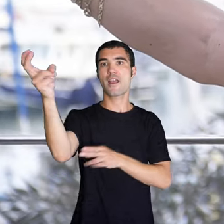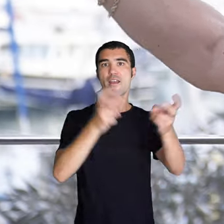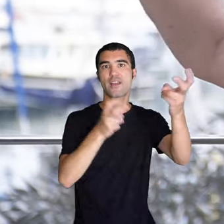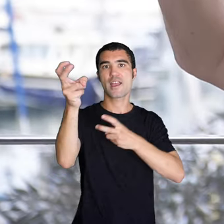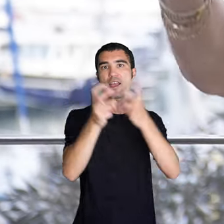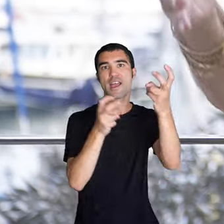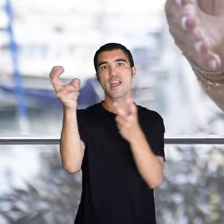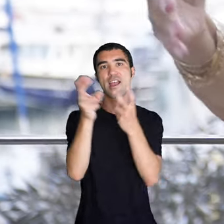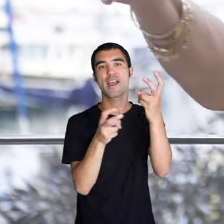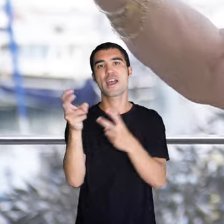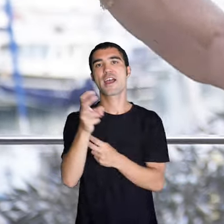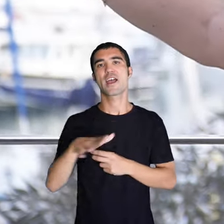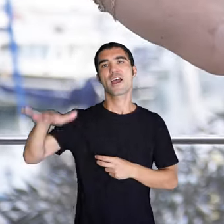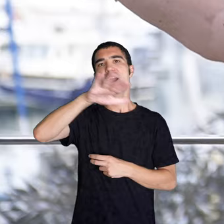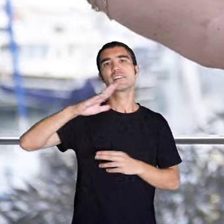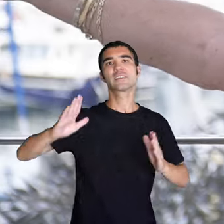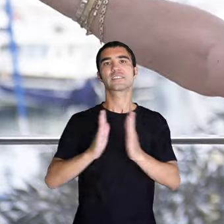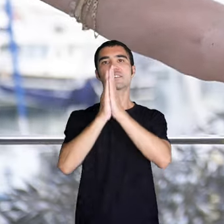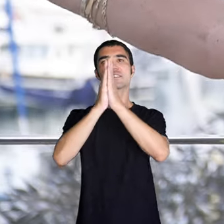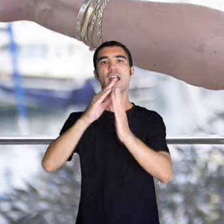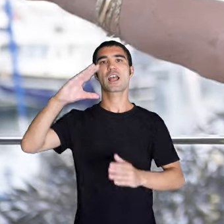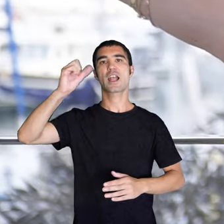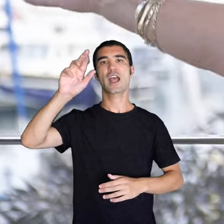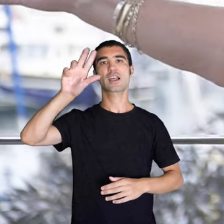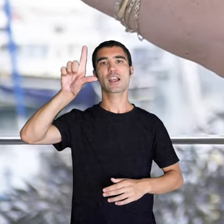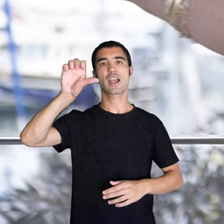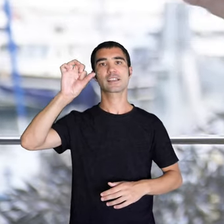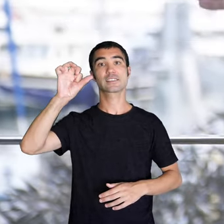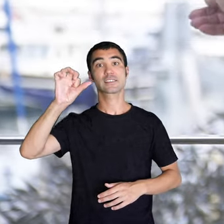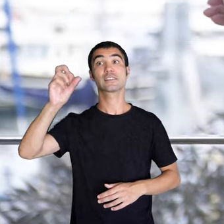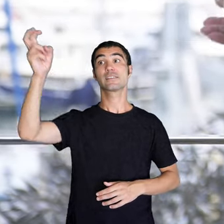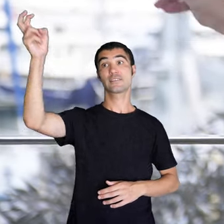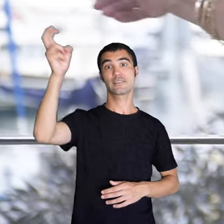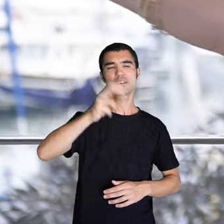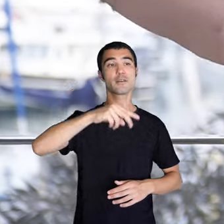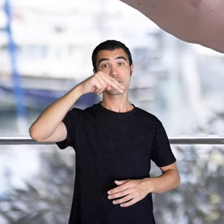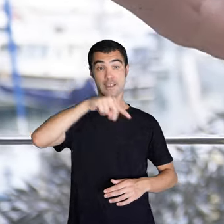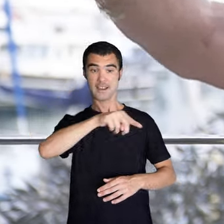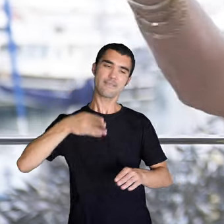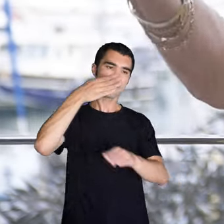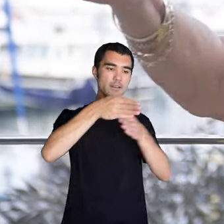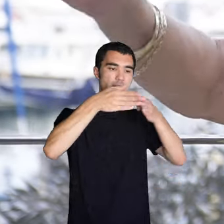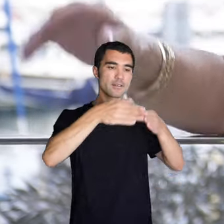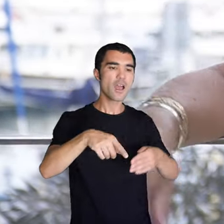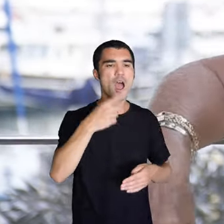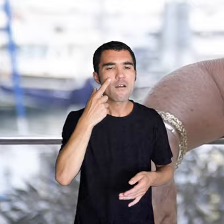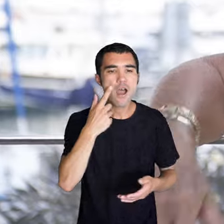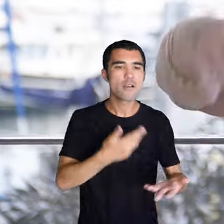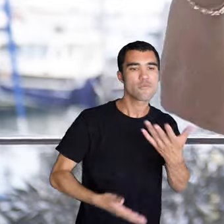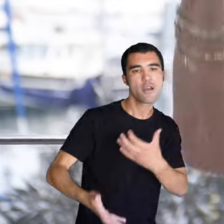barques de Sant Carles, venien aquí, i ell sempre se n'anava amb un botó que hi havia aquí a sopar les